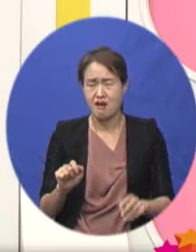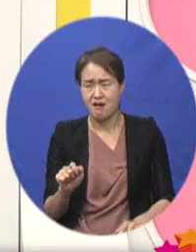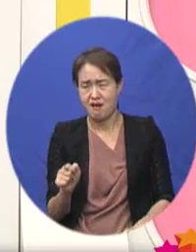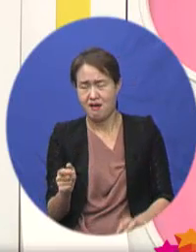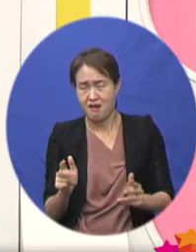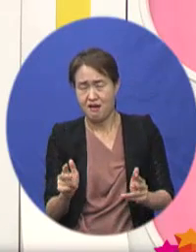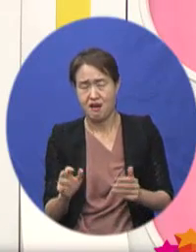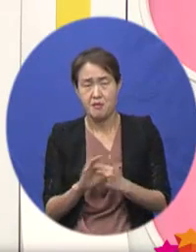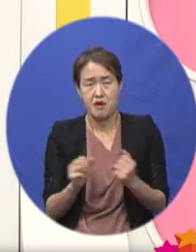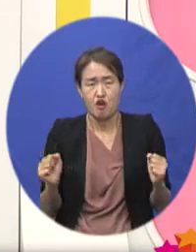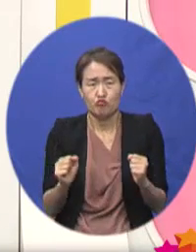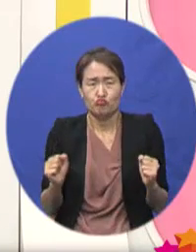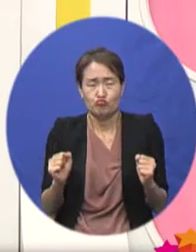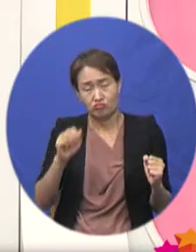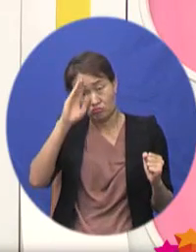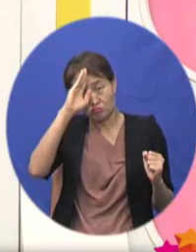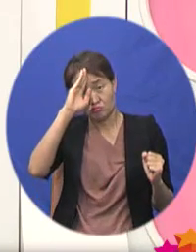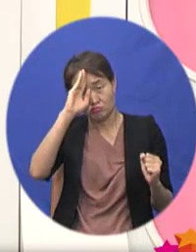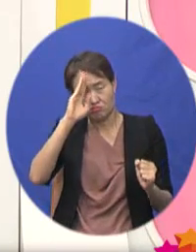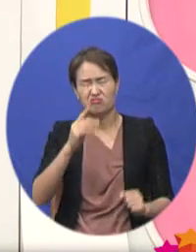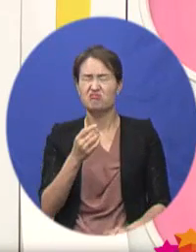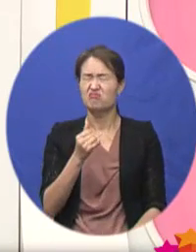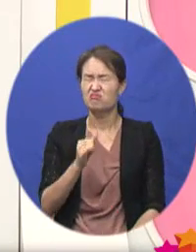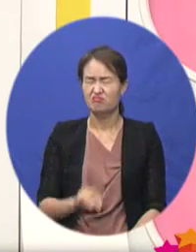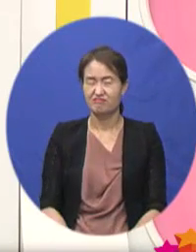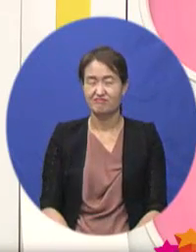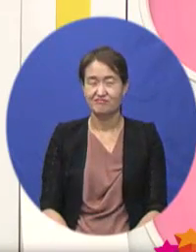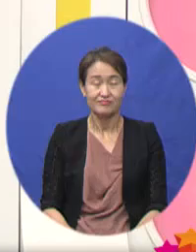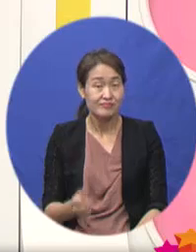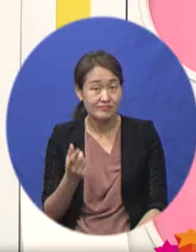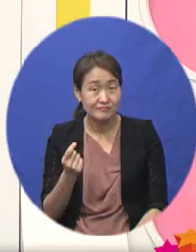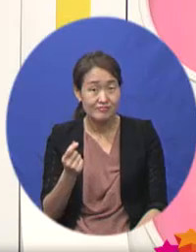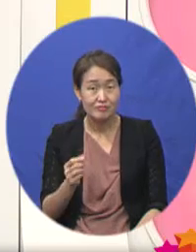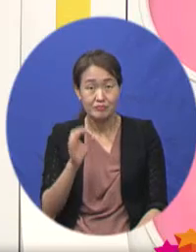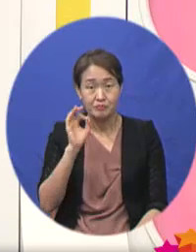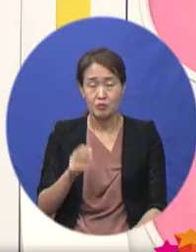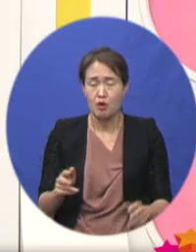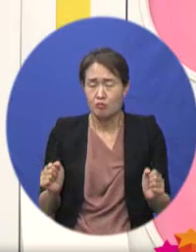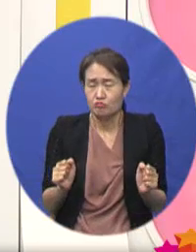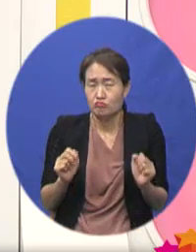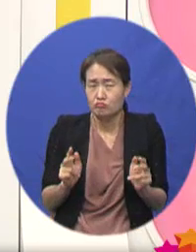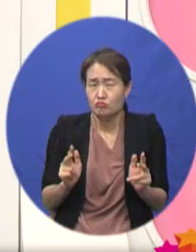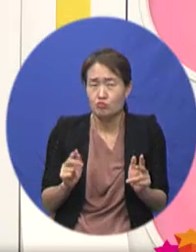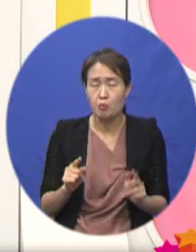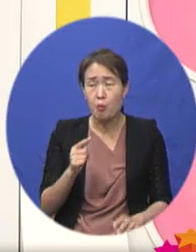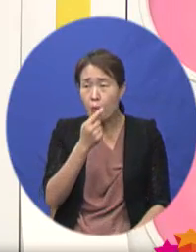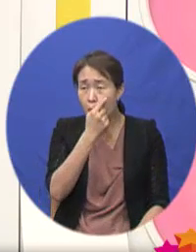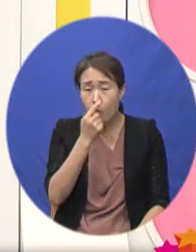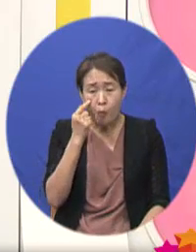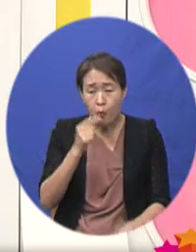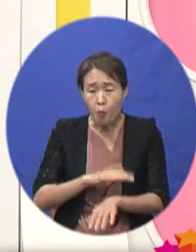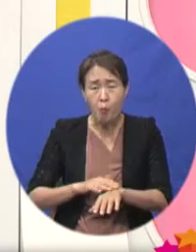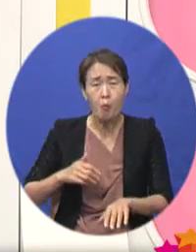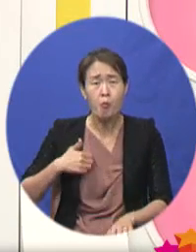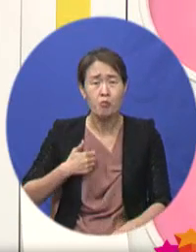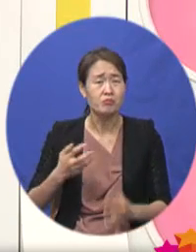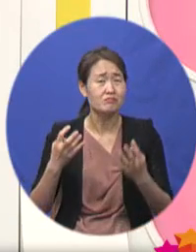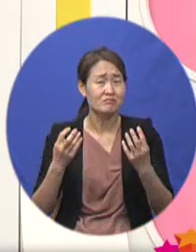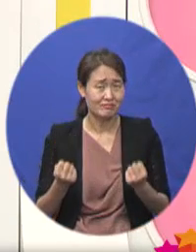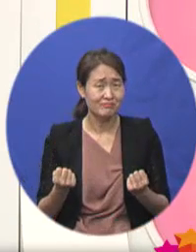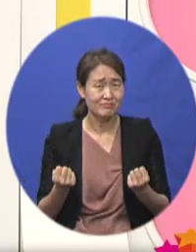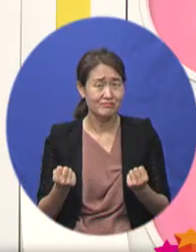되면 냉방병에 걸리기 쉽다는 거 아시겠죠? 그렇죠. 네. 이 냉방병 증상을 이제 잘 모르신 분들이 계신데